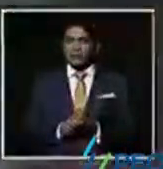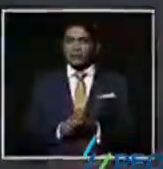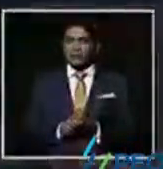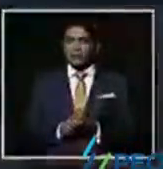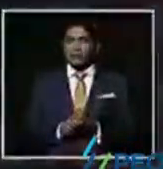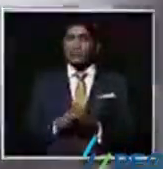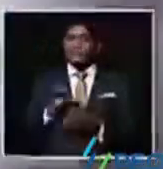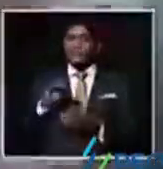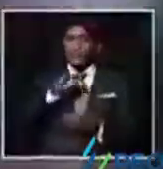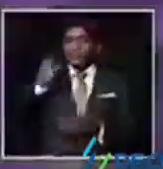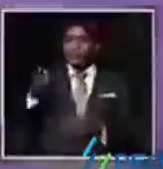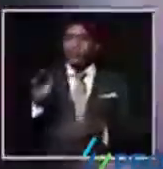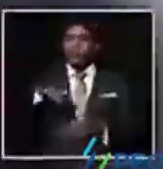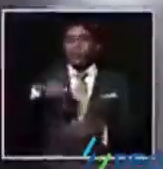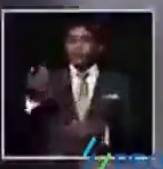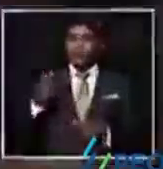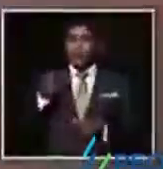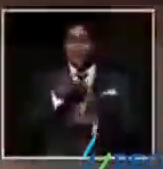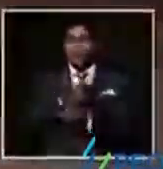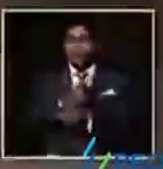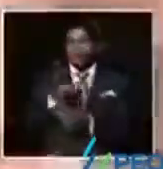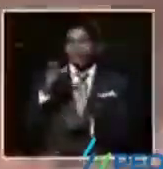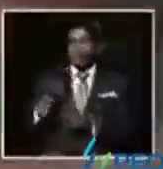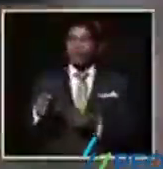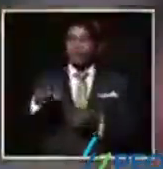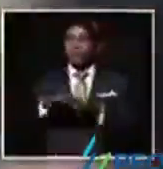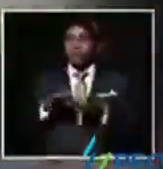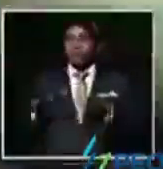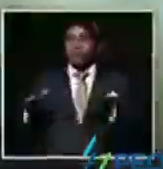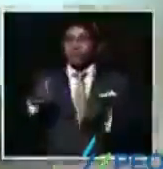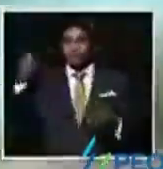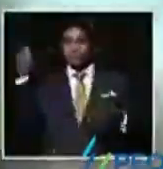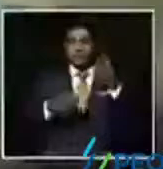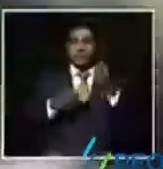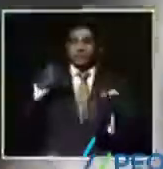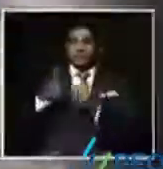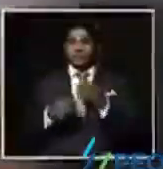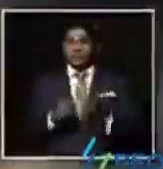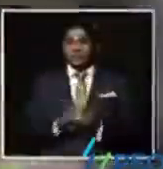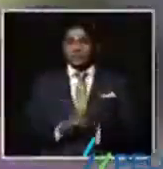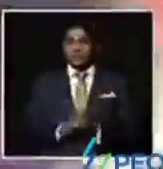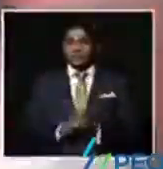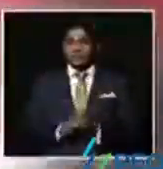අනතුරුව පිටතට පැමිණෙන ගුරුවරයාට සිසුන් කිහිප දෙනෙකු පහර දුන් අයුරු මේ.